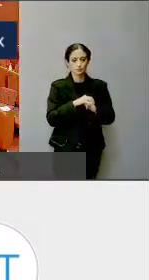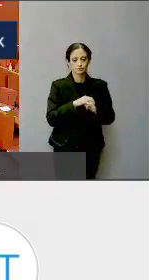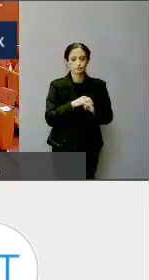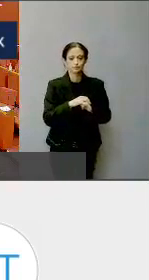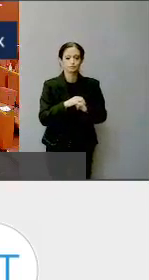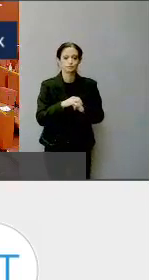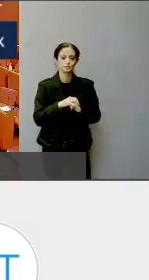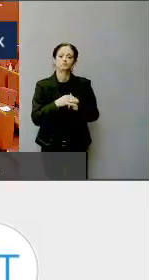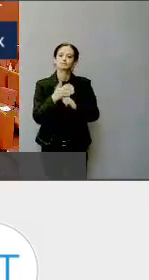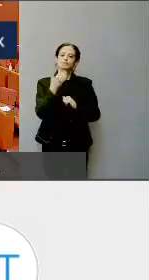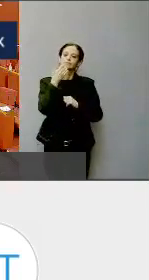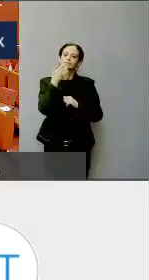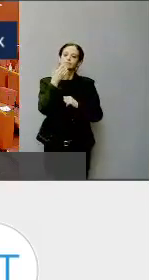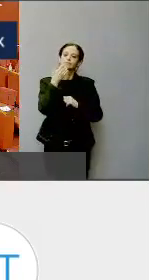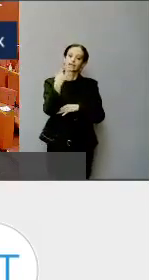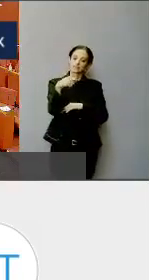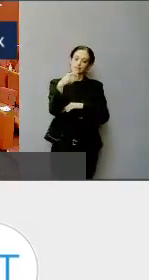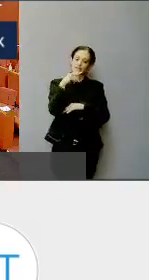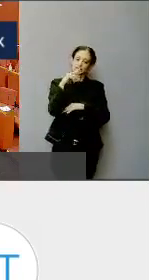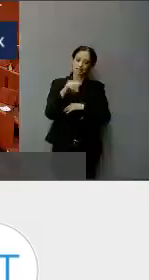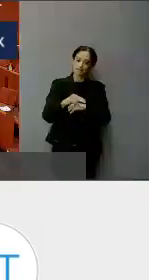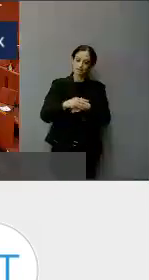grazie presidente